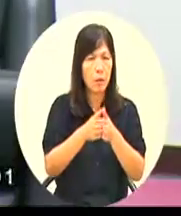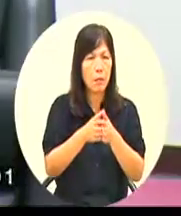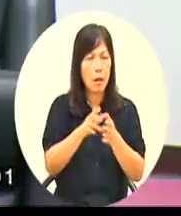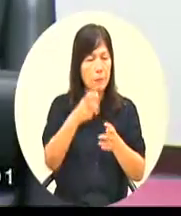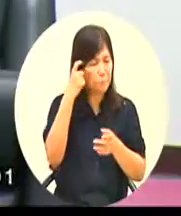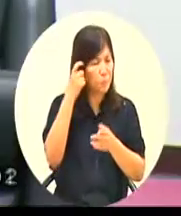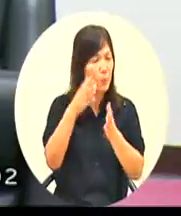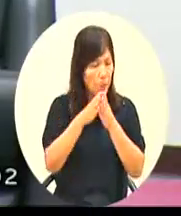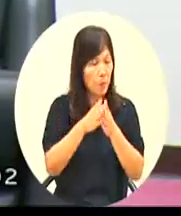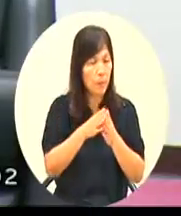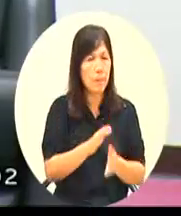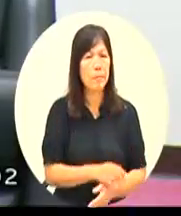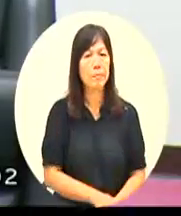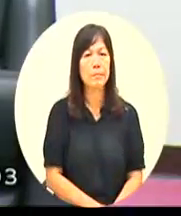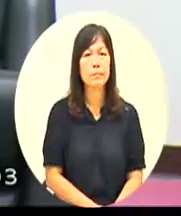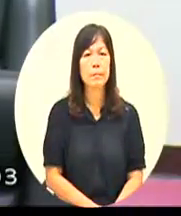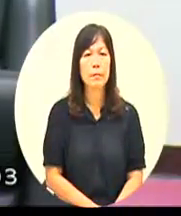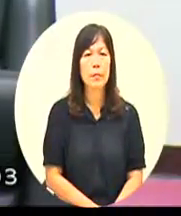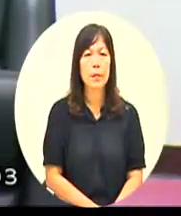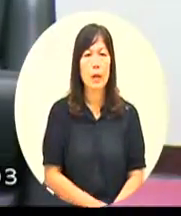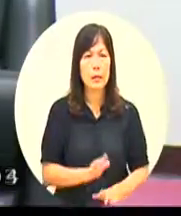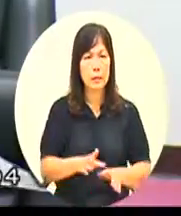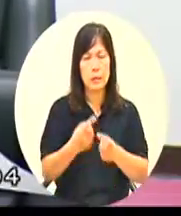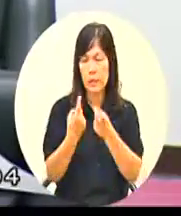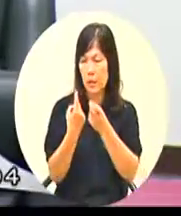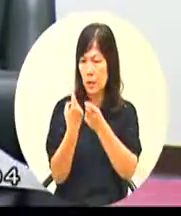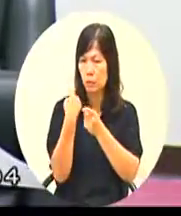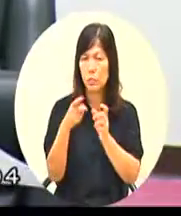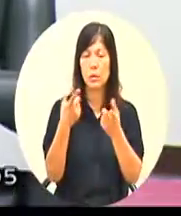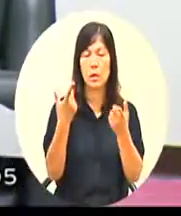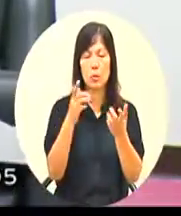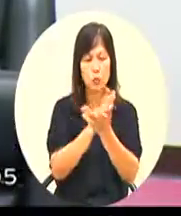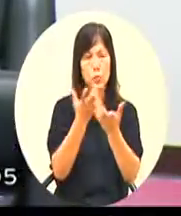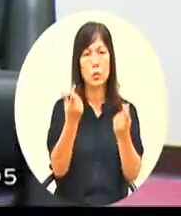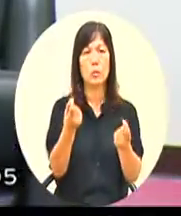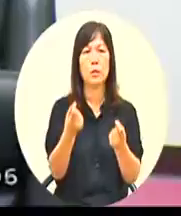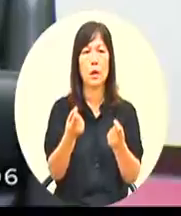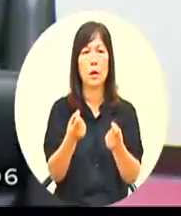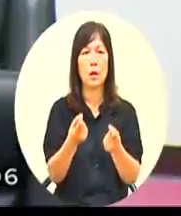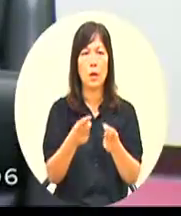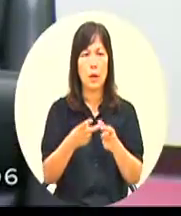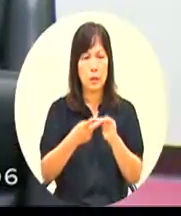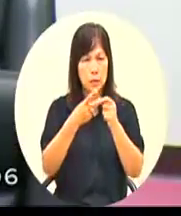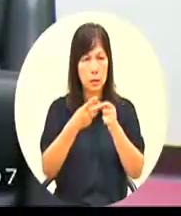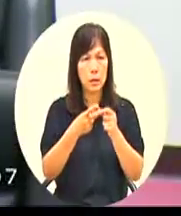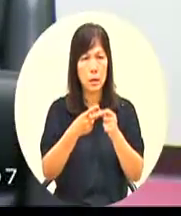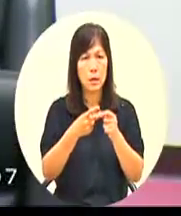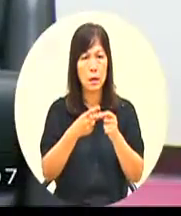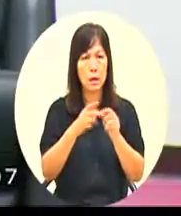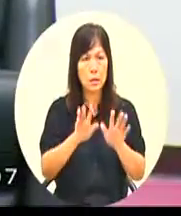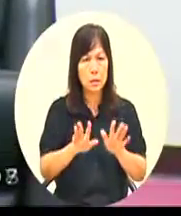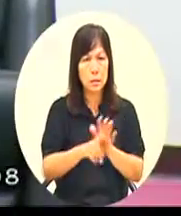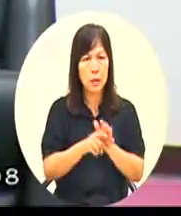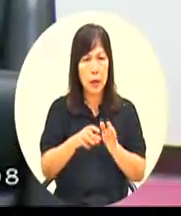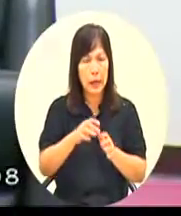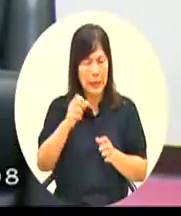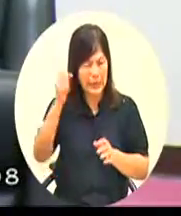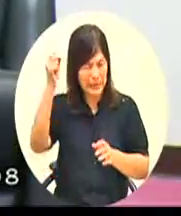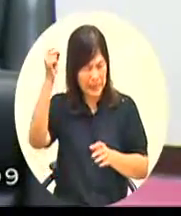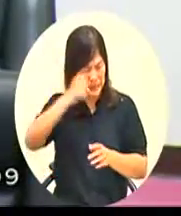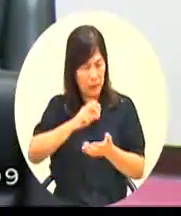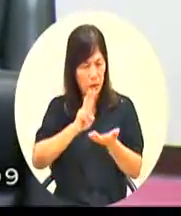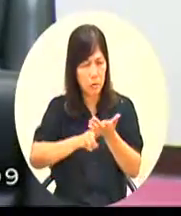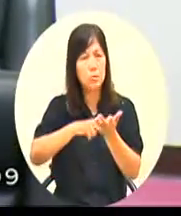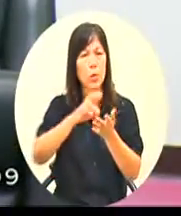量， 好不好 ？好，因为你看今年跟去年都是一样啊。那第二点，现在可能早起床的人也很